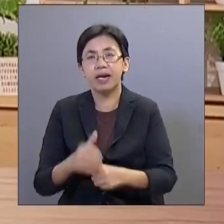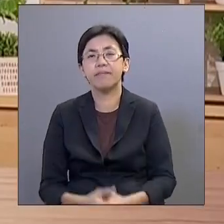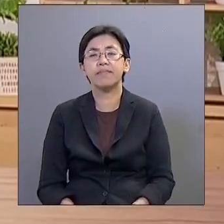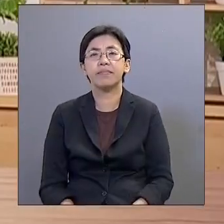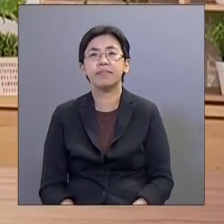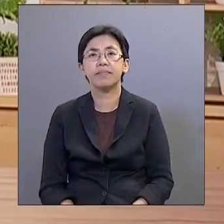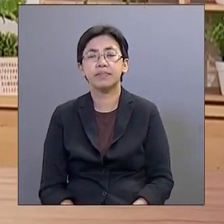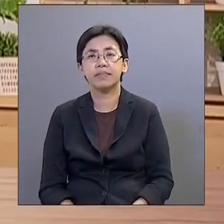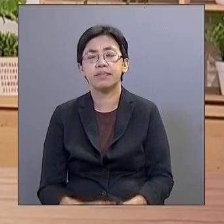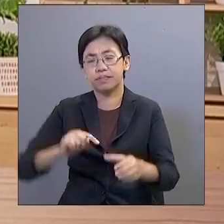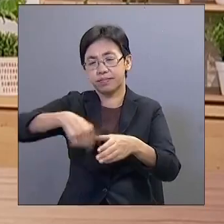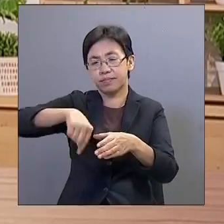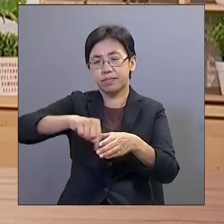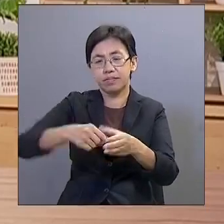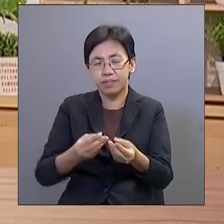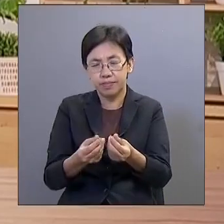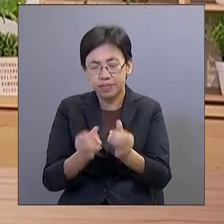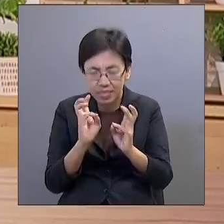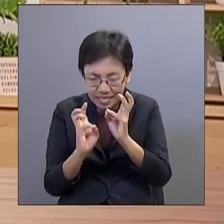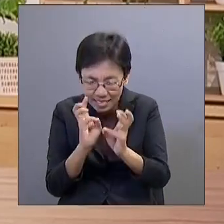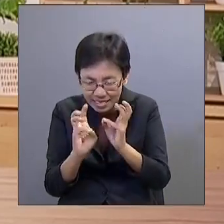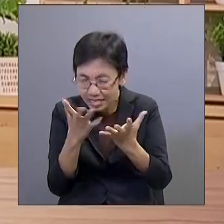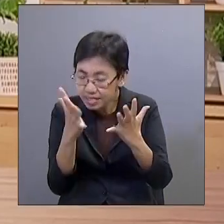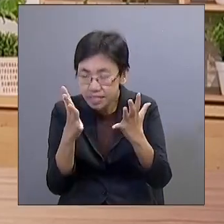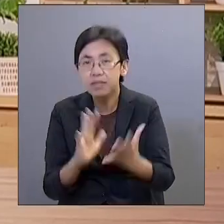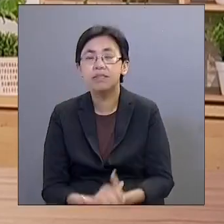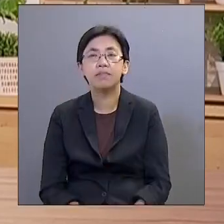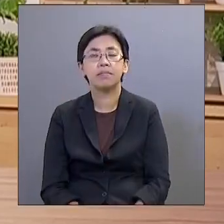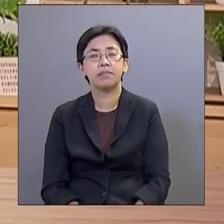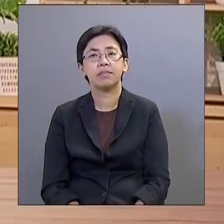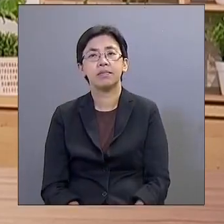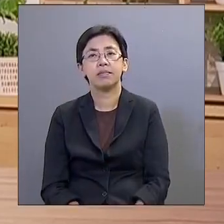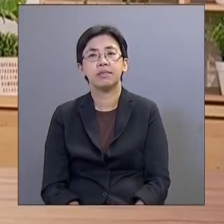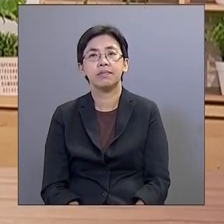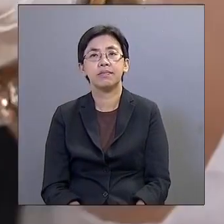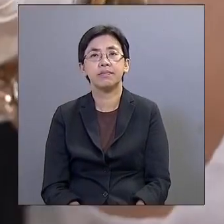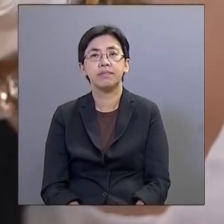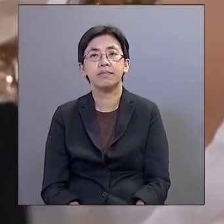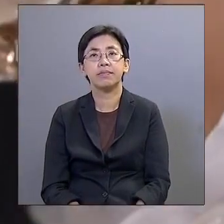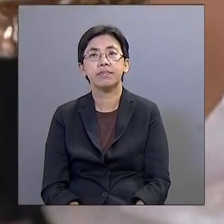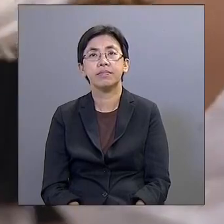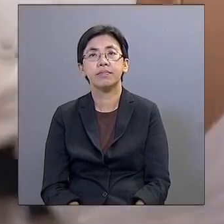เข้ากันทั้งหมดแล้วไม่เห็นเป็นฝุ่นแล้วนะคะเราก็จะหยดน้ำหอมค่ะ